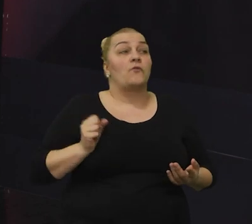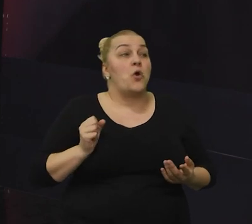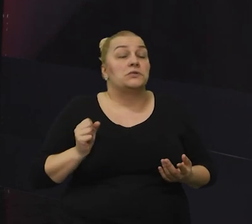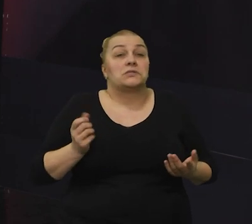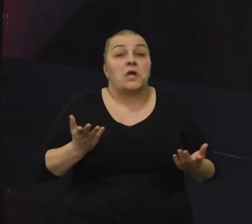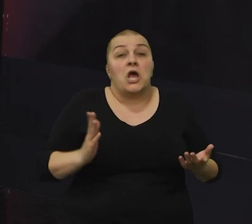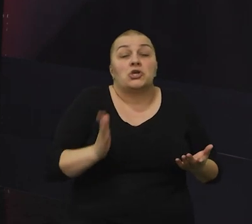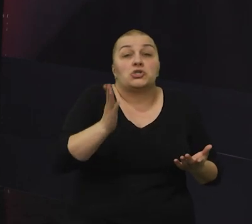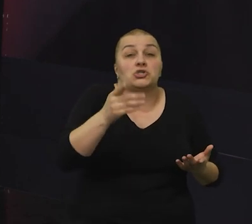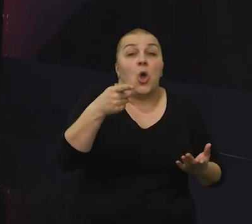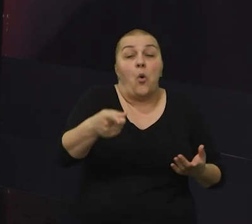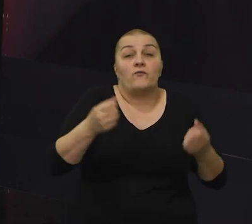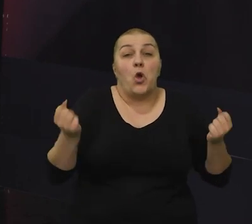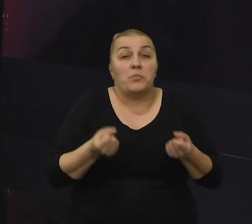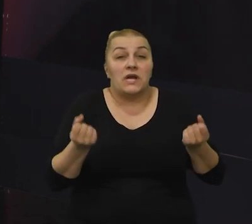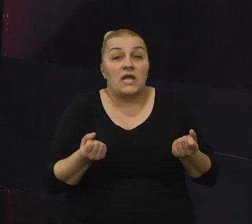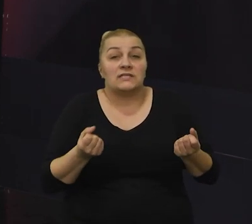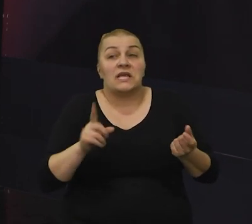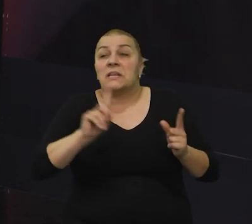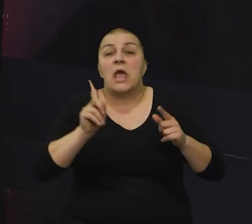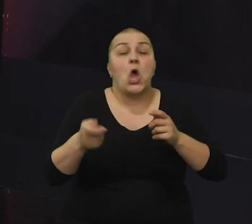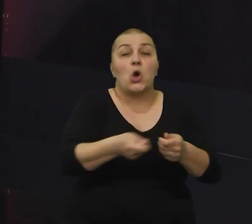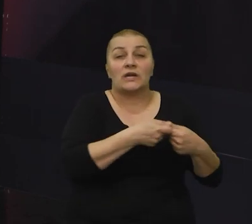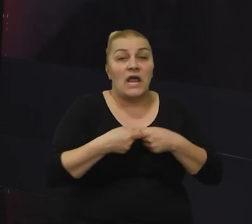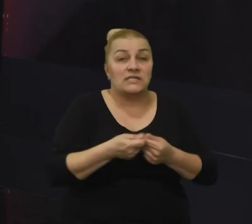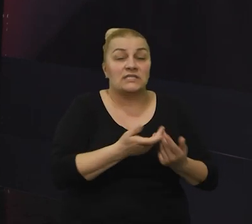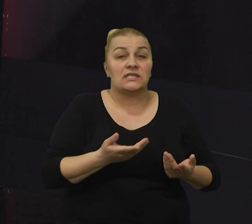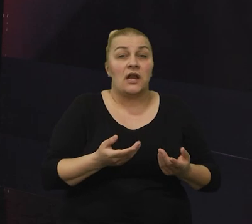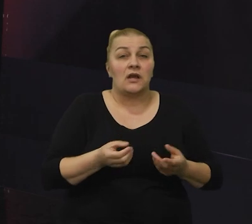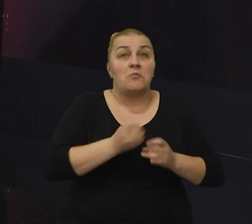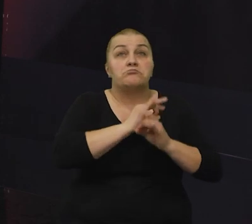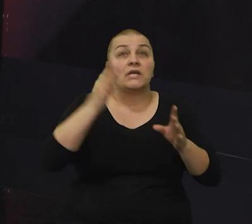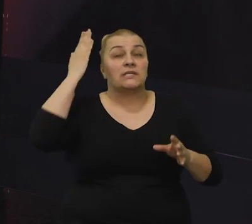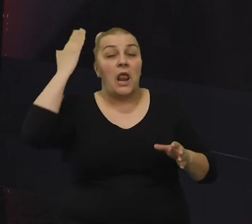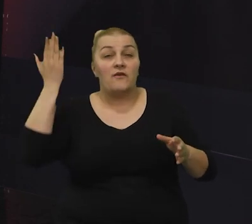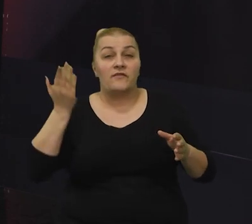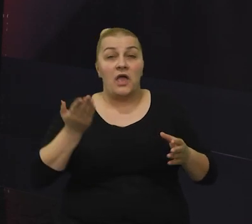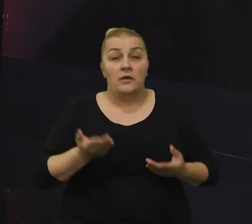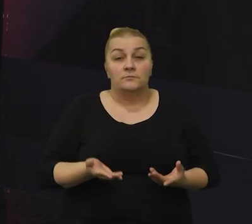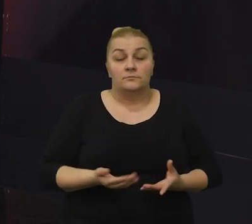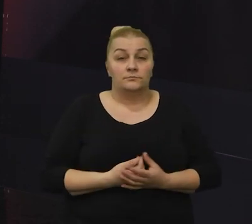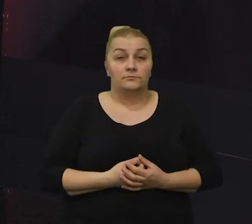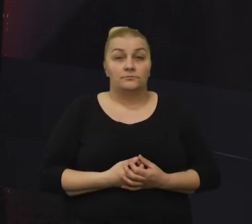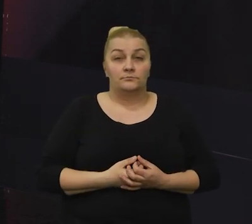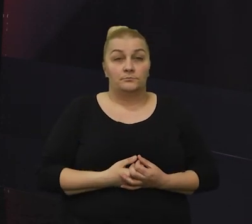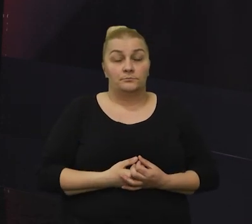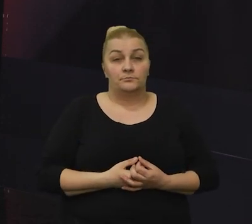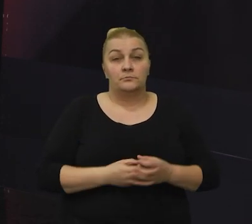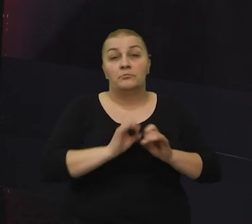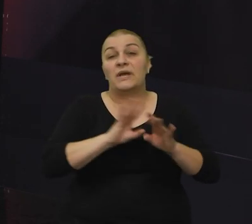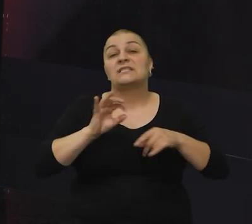je išla u toj operaciju neorganizirano, bez glave,